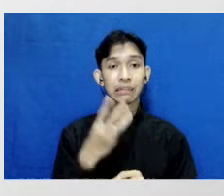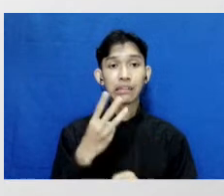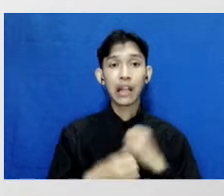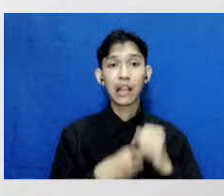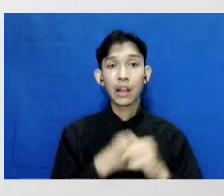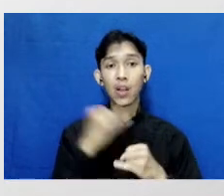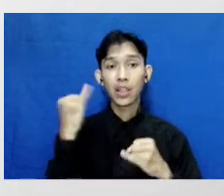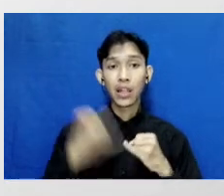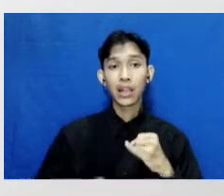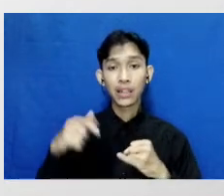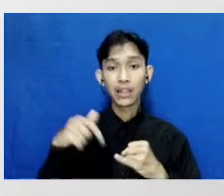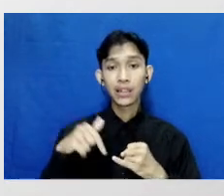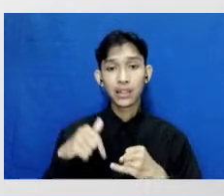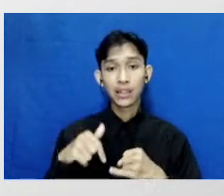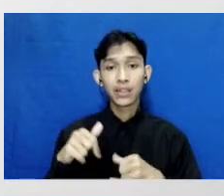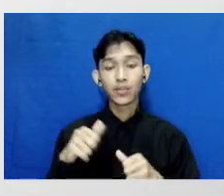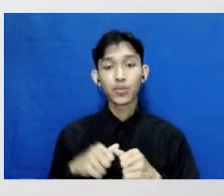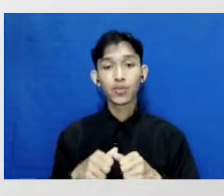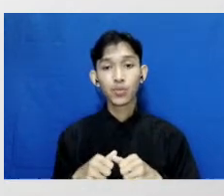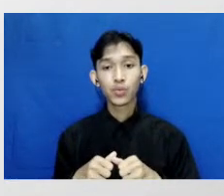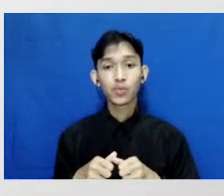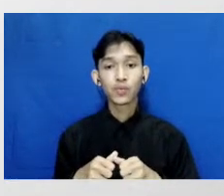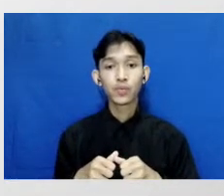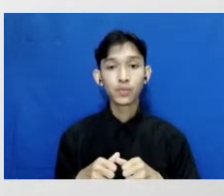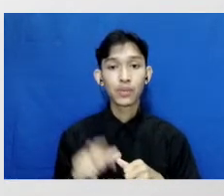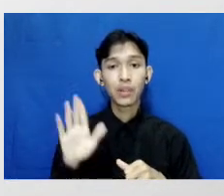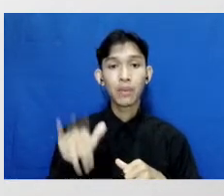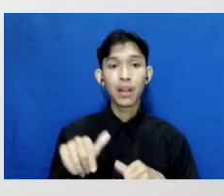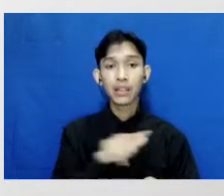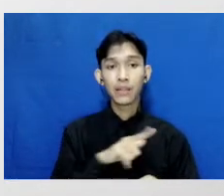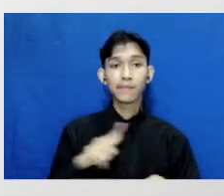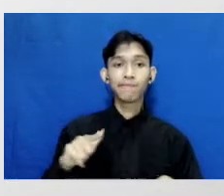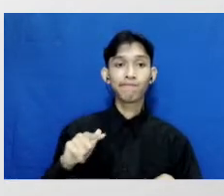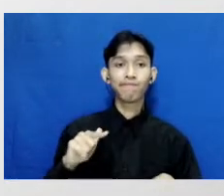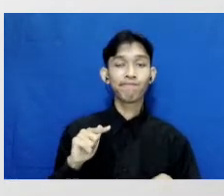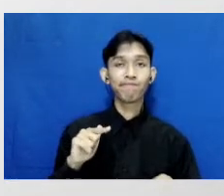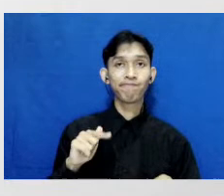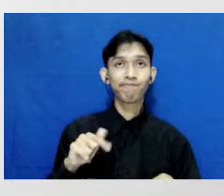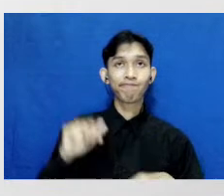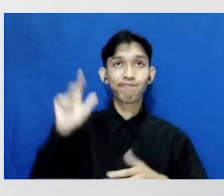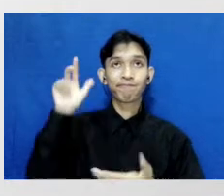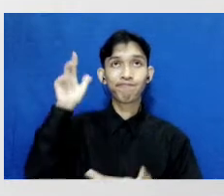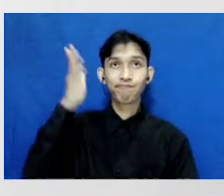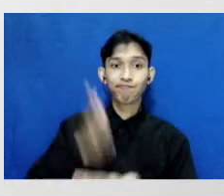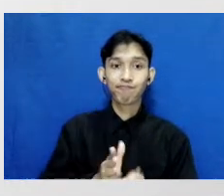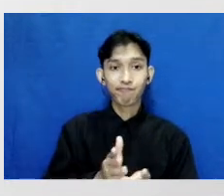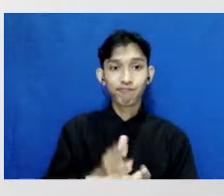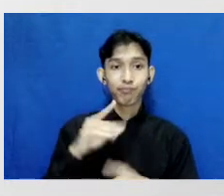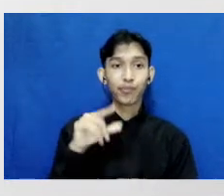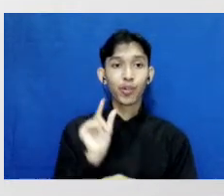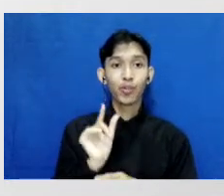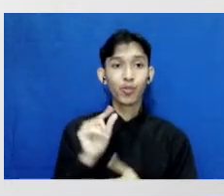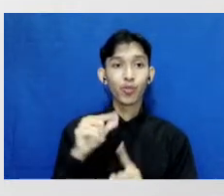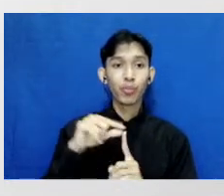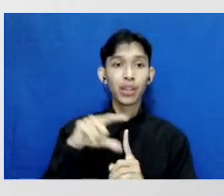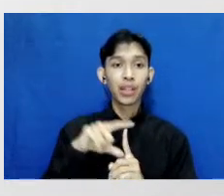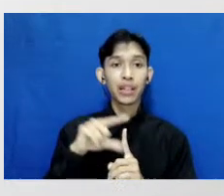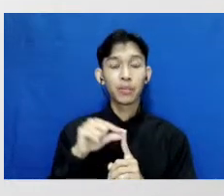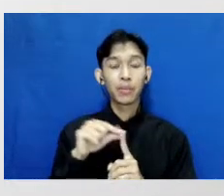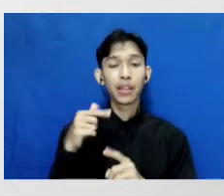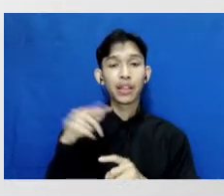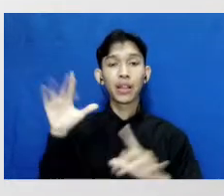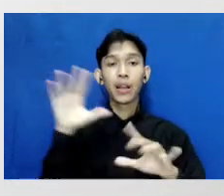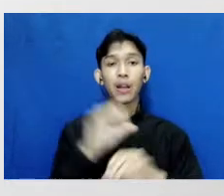terakhir ini, serta masih lambatnya pengesahan RUU PDP, kita